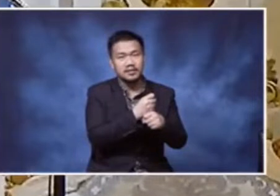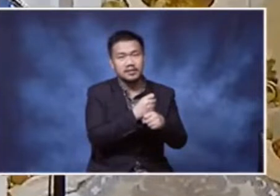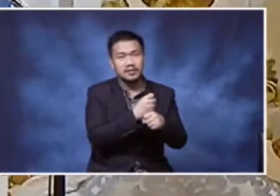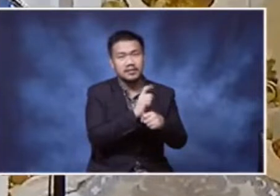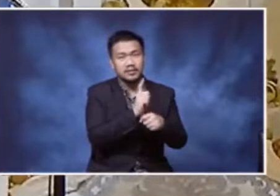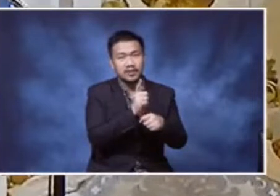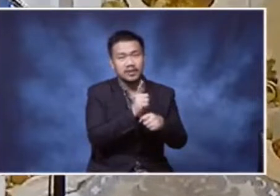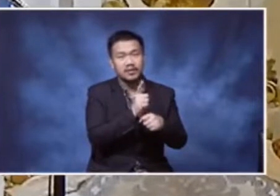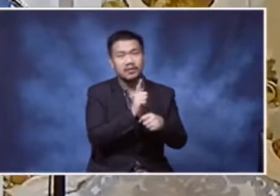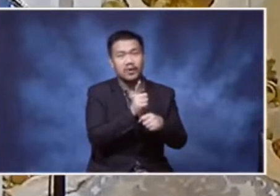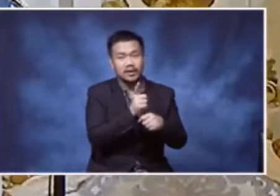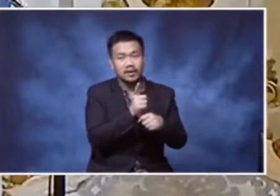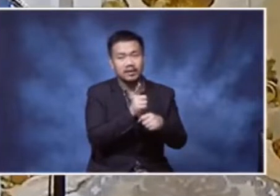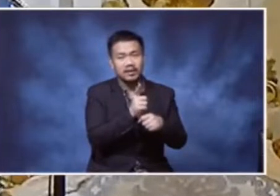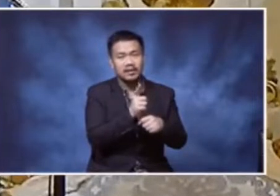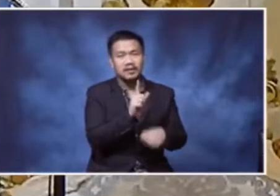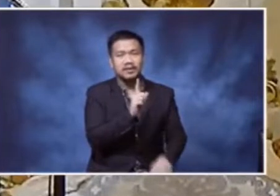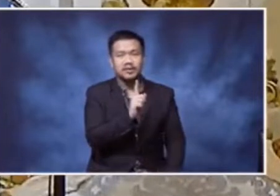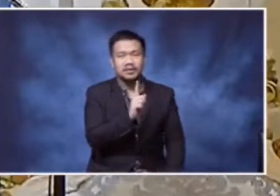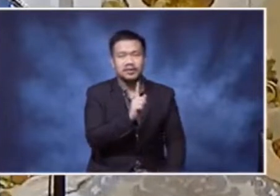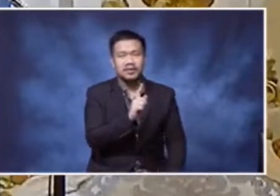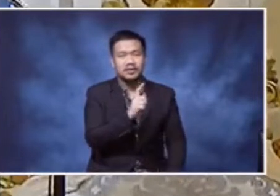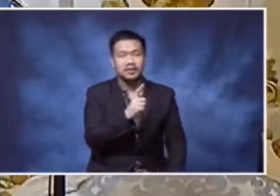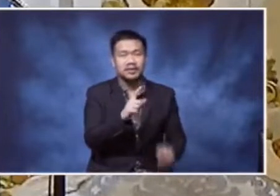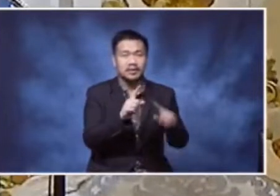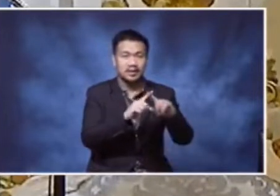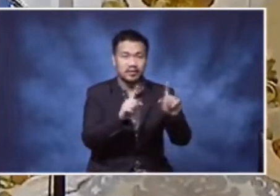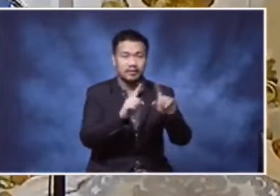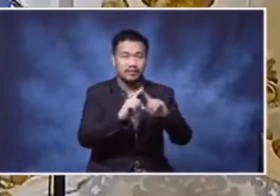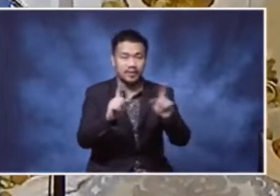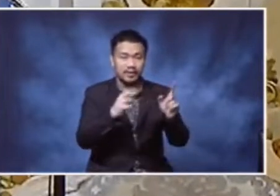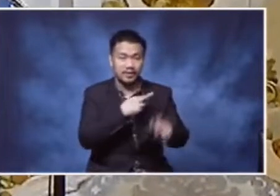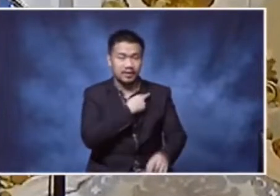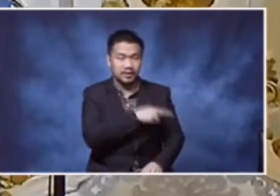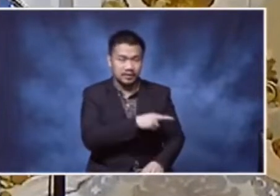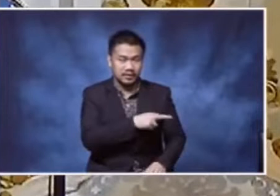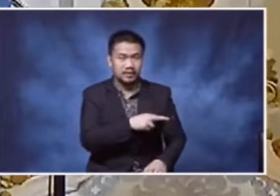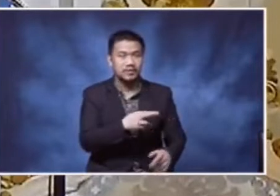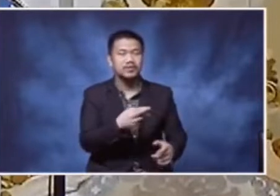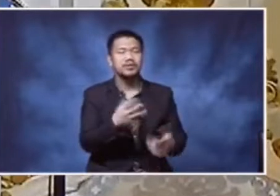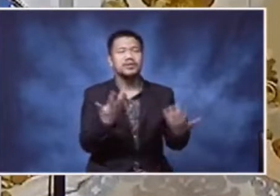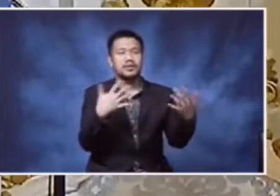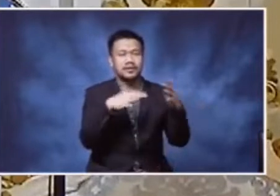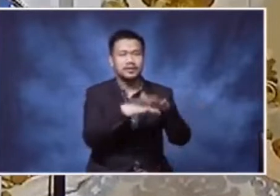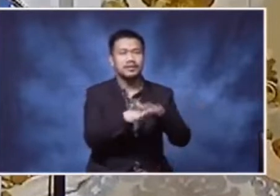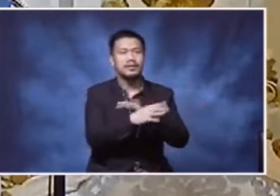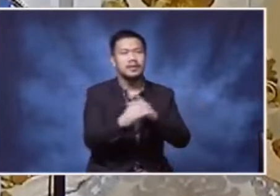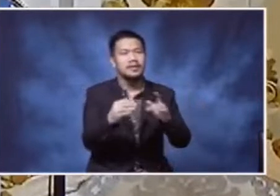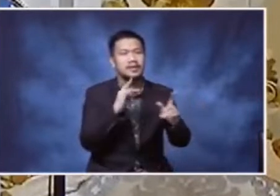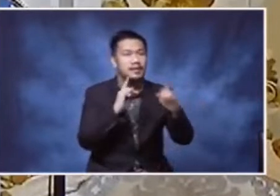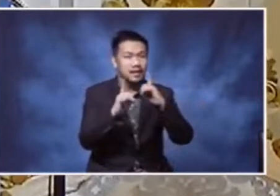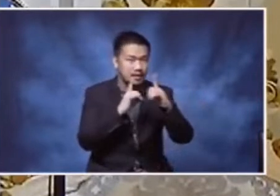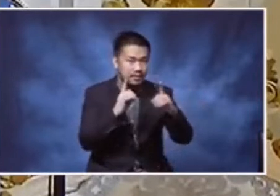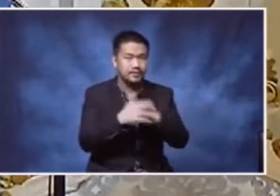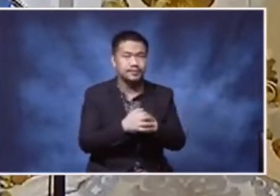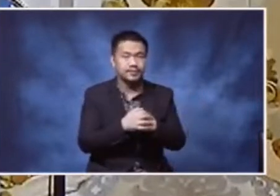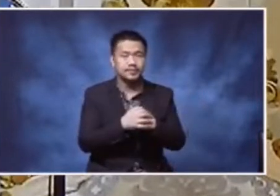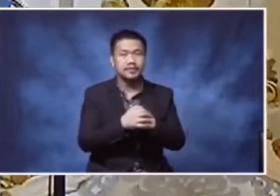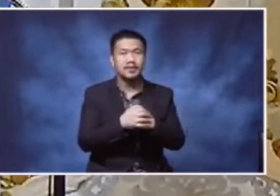2020, Ecumenism and Interreligious Dialogue. At ngayon naman po, ang paksa natin ay ang Missio